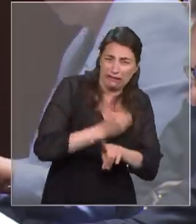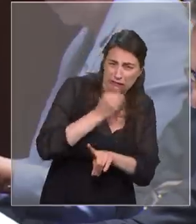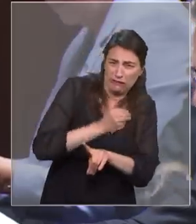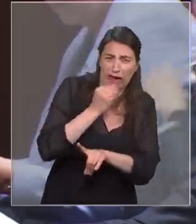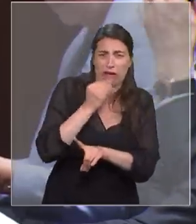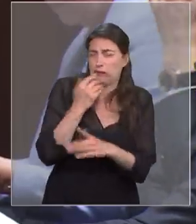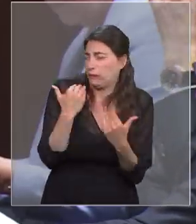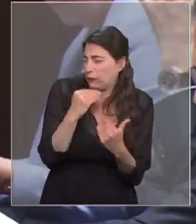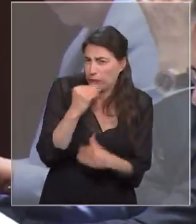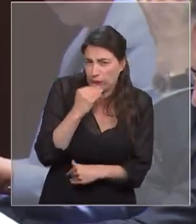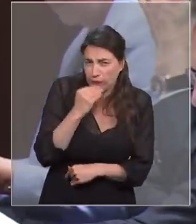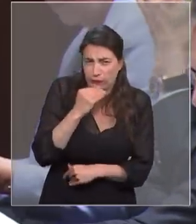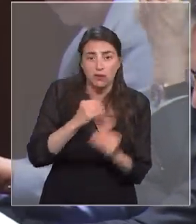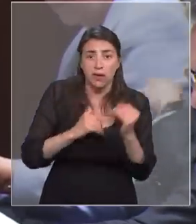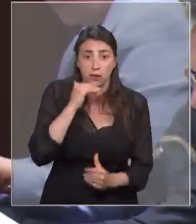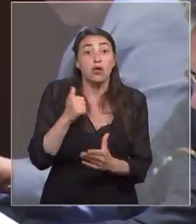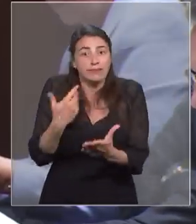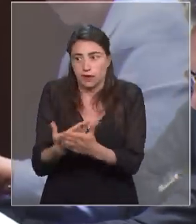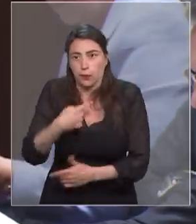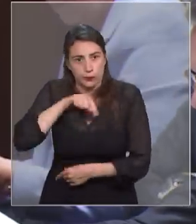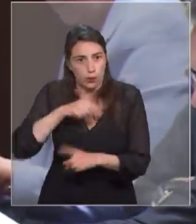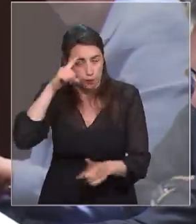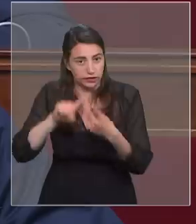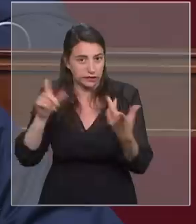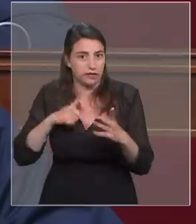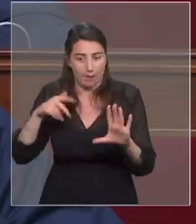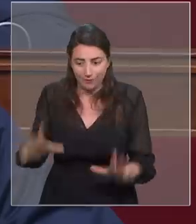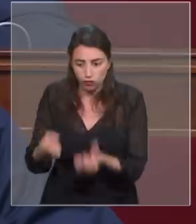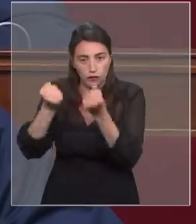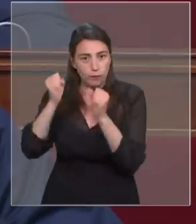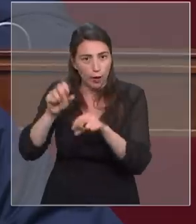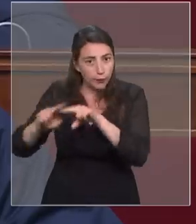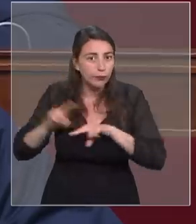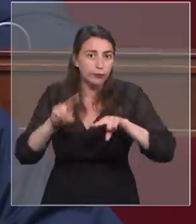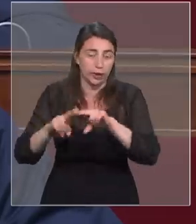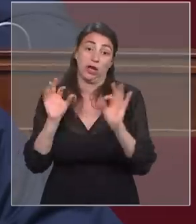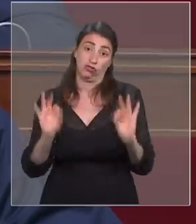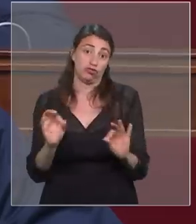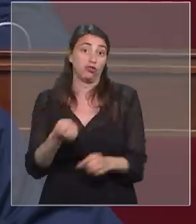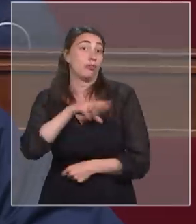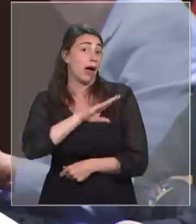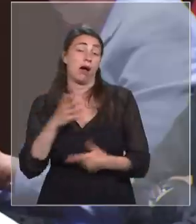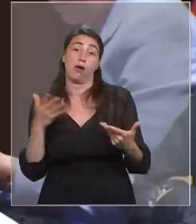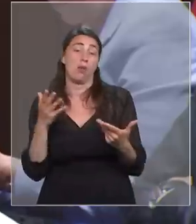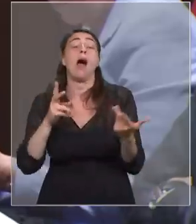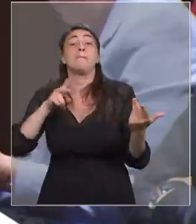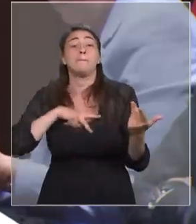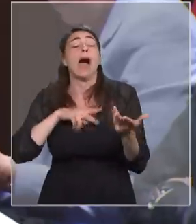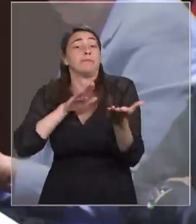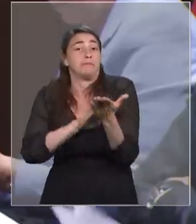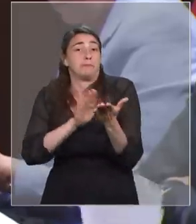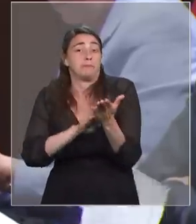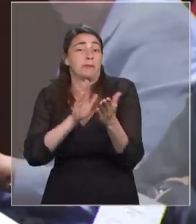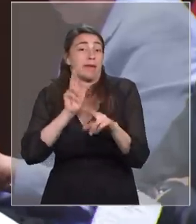froid. Cet objectif, il a été commencé par le gouvernement précédent en mettant en place MaPrimeRénov'. MaPrimeRénov' est un succès, c'est